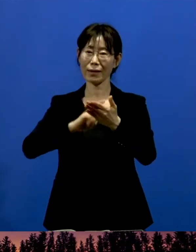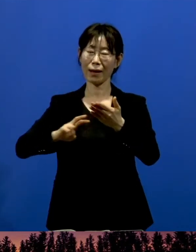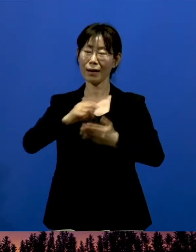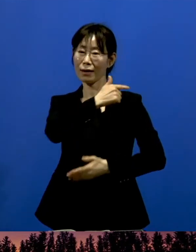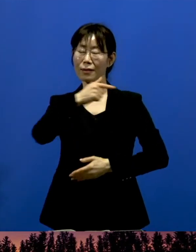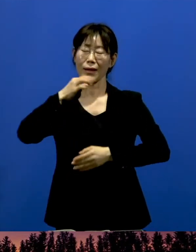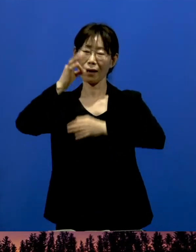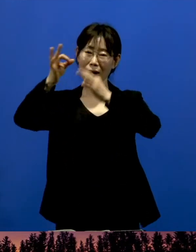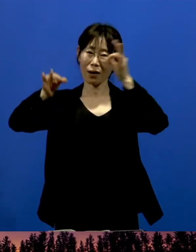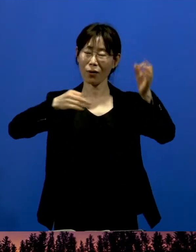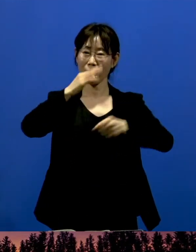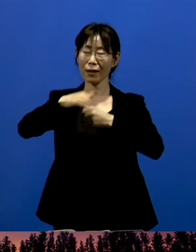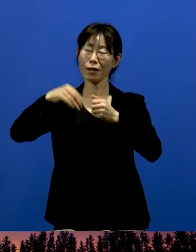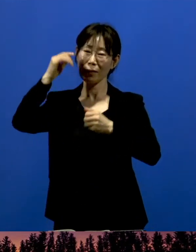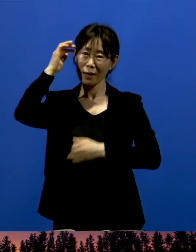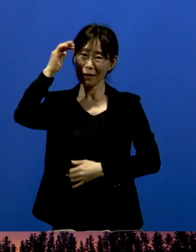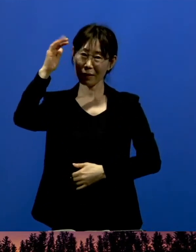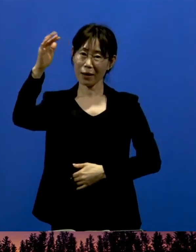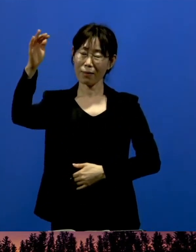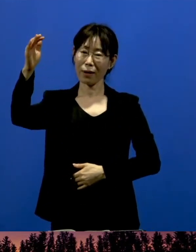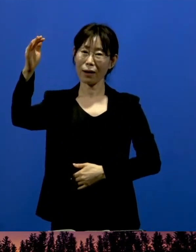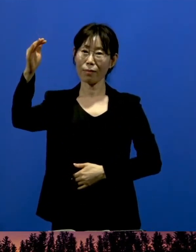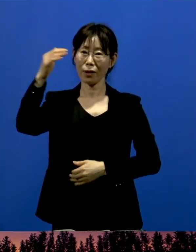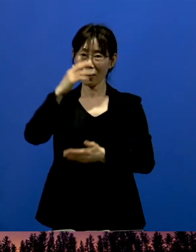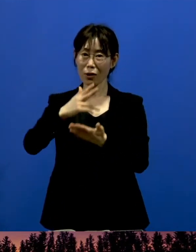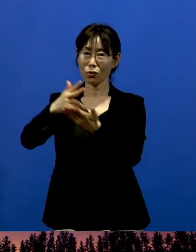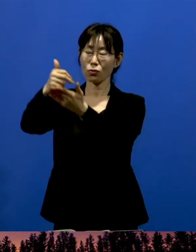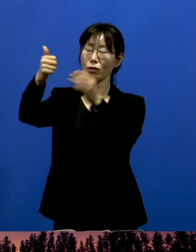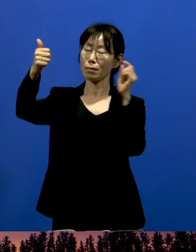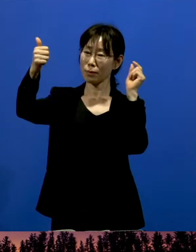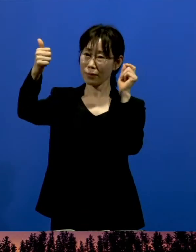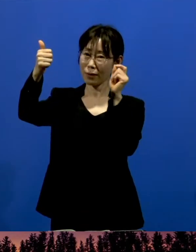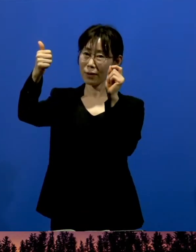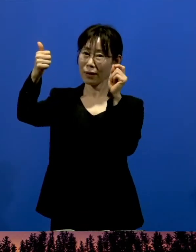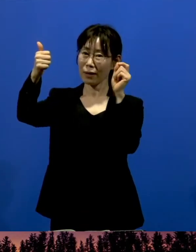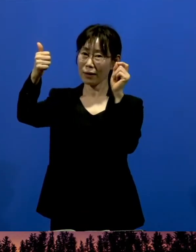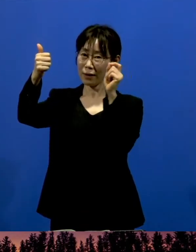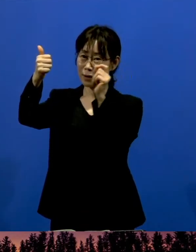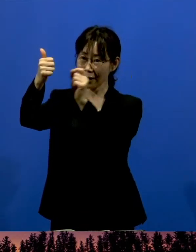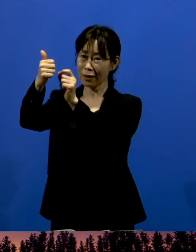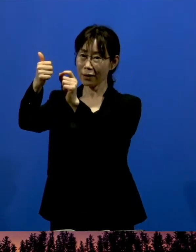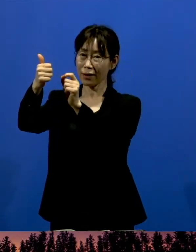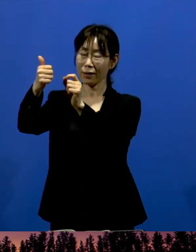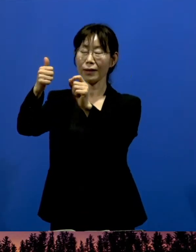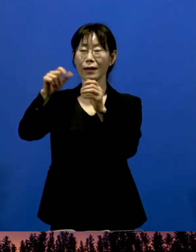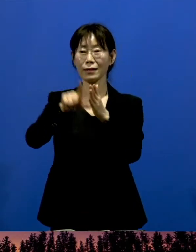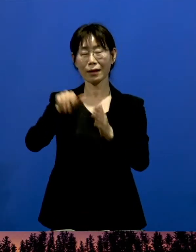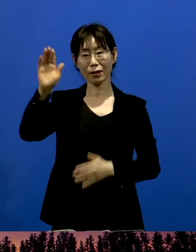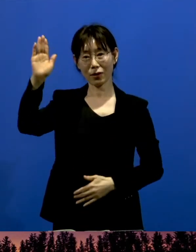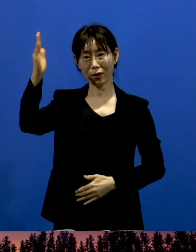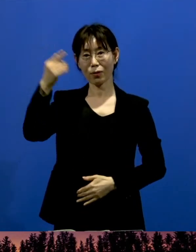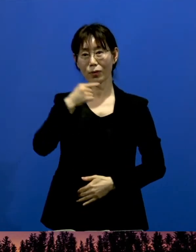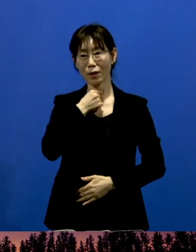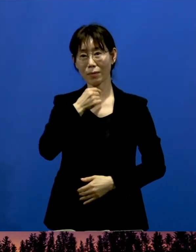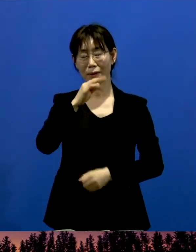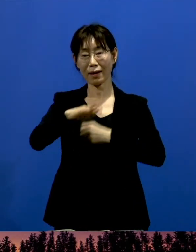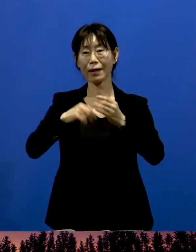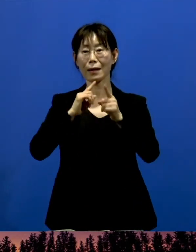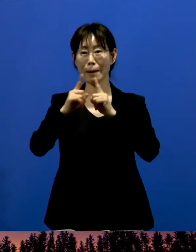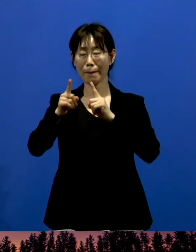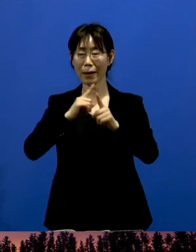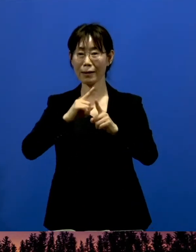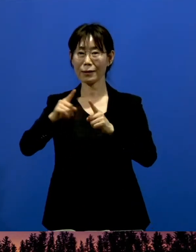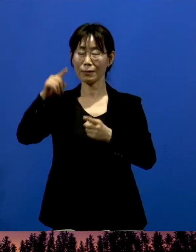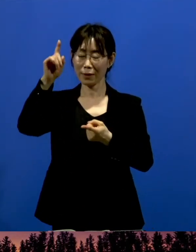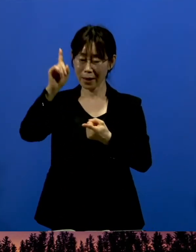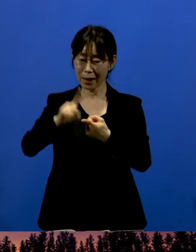임재를 갈망하면서 주님 곁으로 주님만이 내 모든 것 되십니다. 정말 그 말씀을 내가 그대로